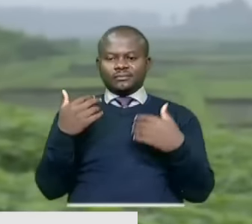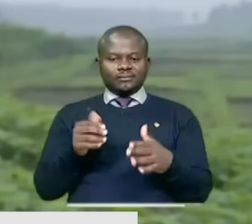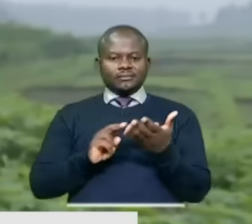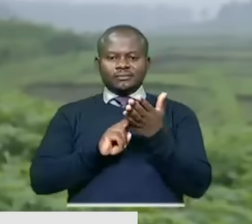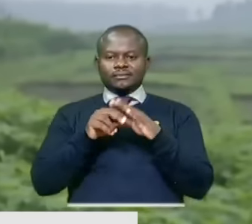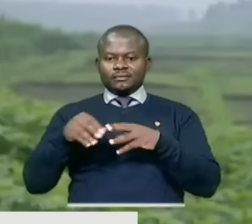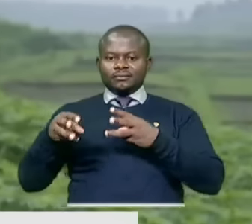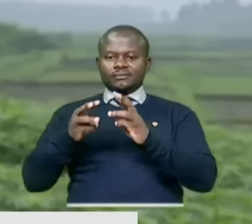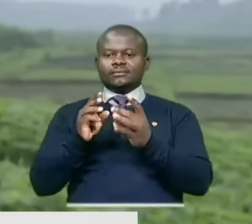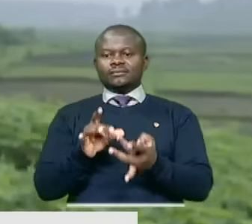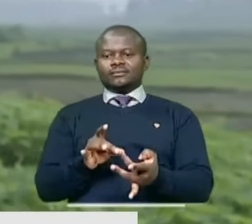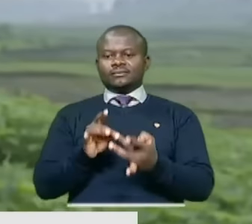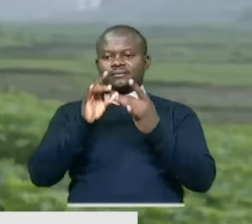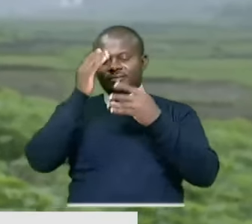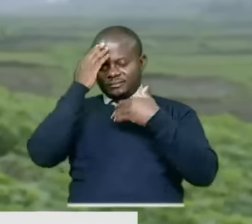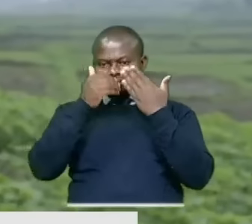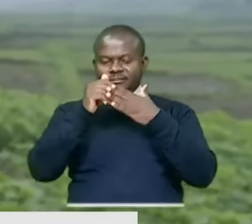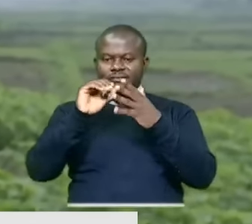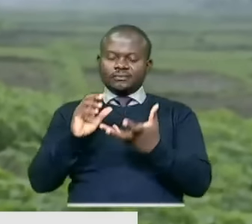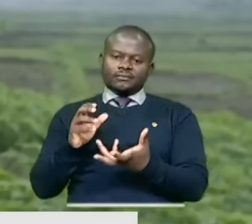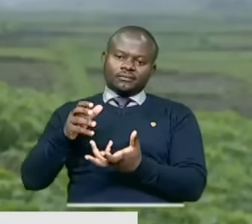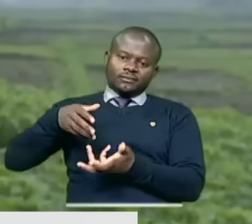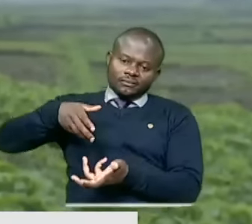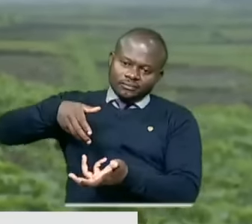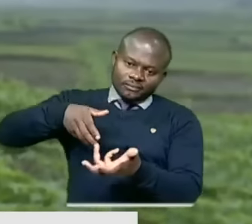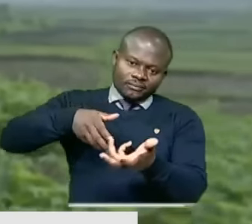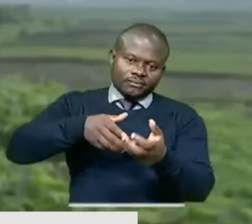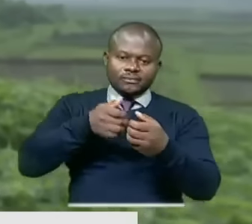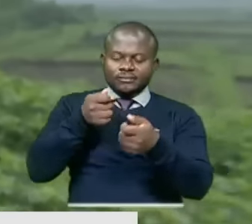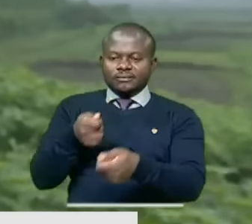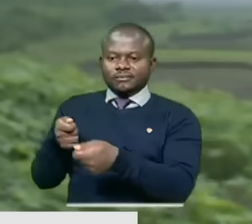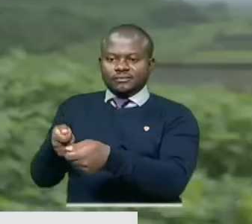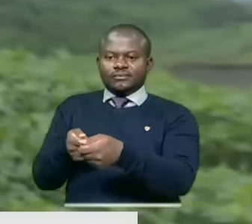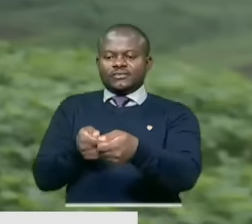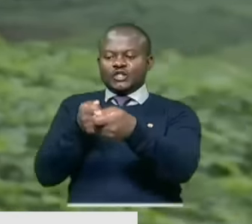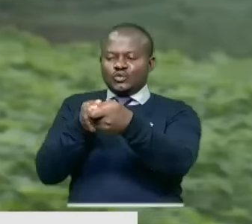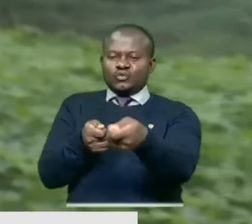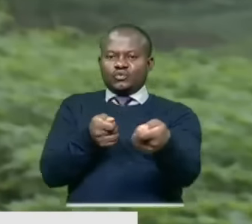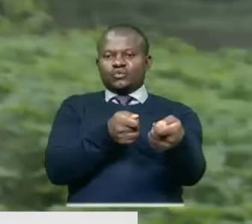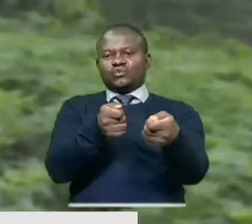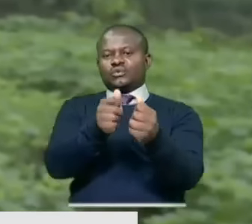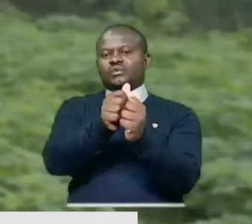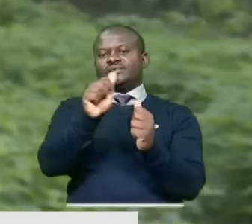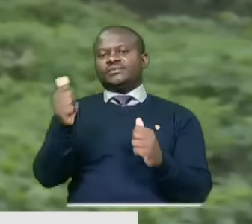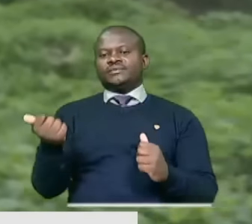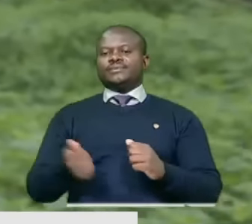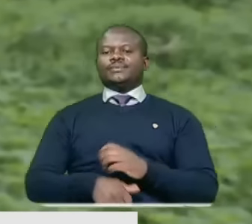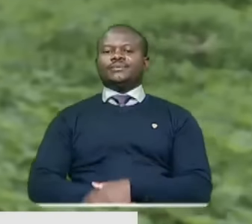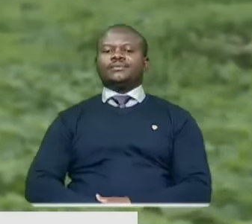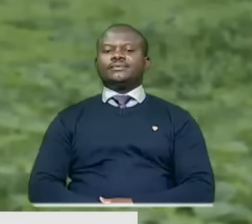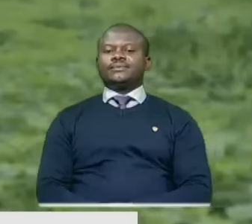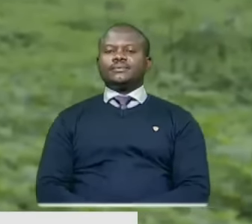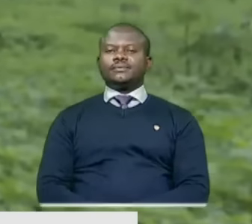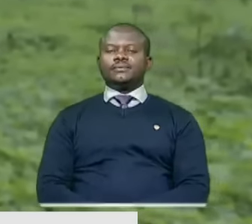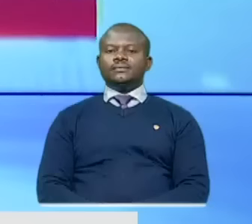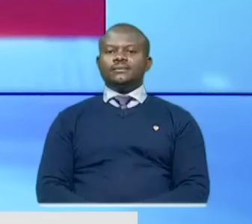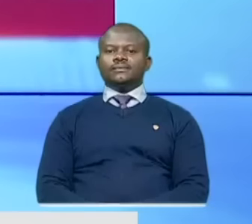uburyo budasanzwe ko kuvomerera gutera imiti irwanya udukoko n'ibindi Jean Paul Maniraho i